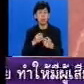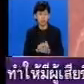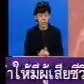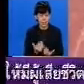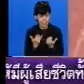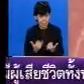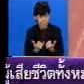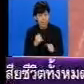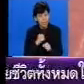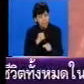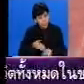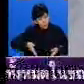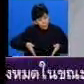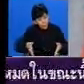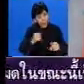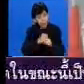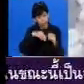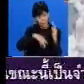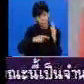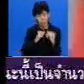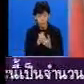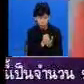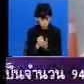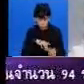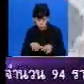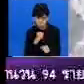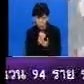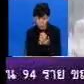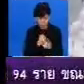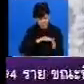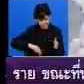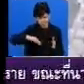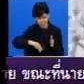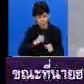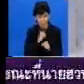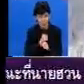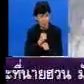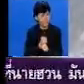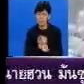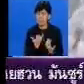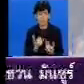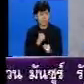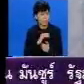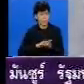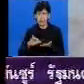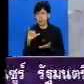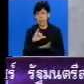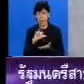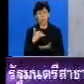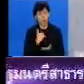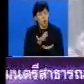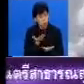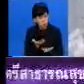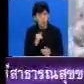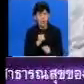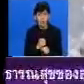ขณะนี้ทางสำนักบำรุงทางจังหวัดพังงาเข้าให้การช่วยเหลือพยายามเคลียร์เส้นทางแต่ยังไม่สามารถเคลียร์เส้นทางได้จึง